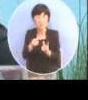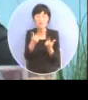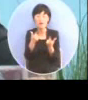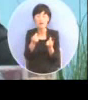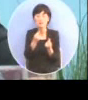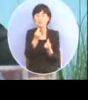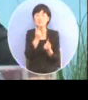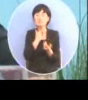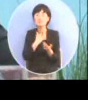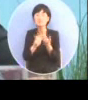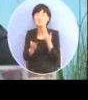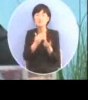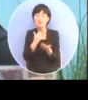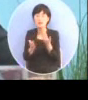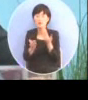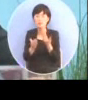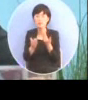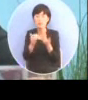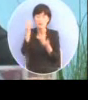ạ.